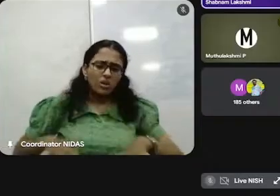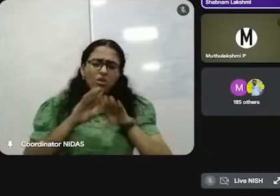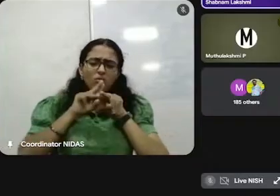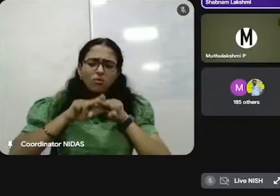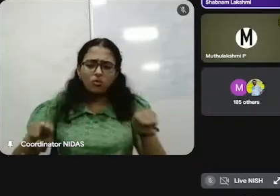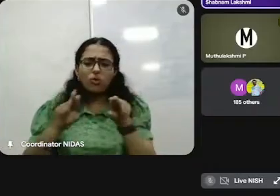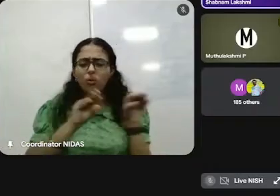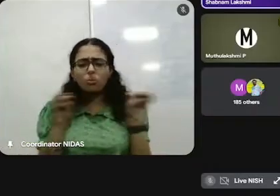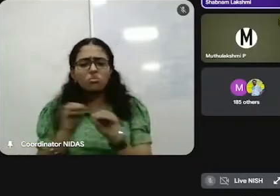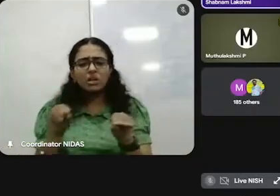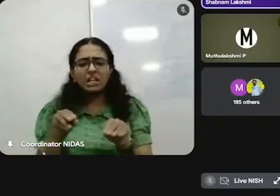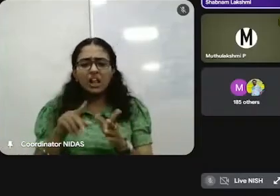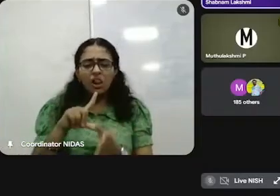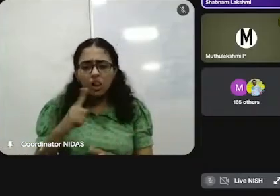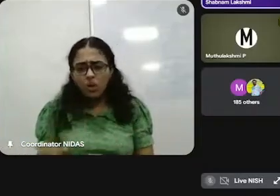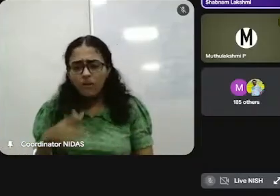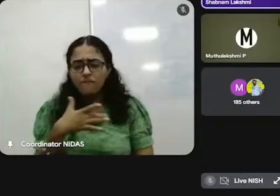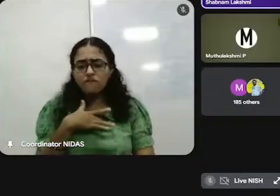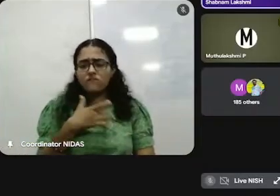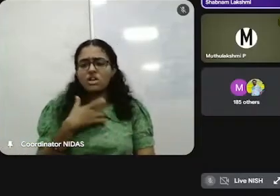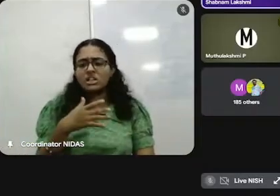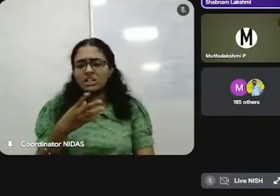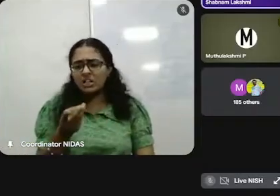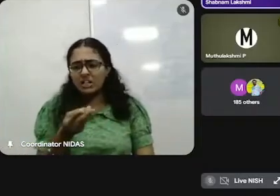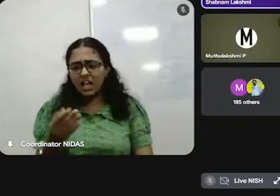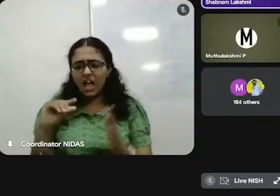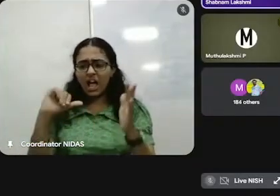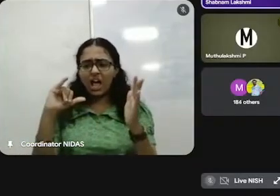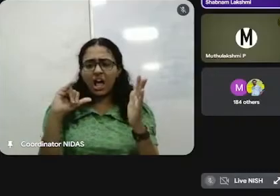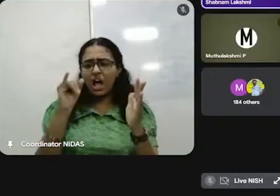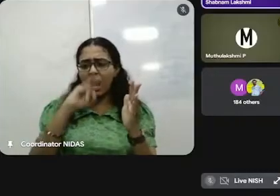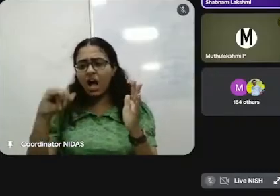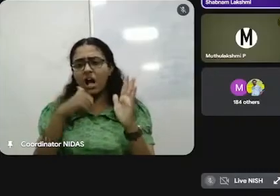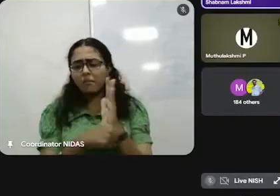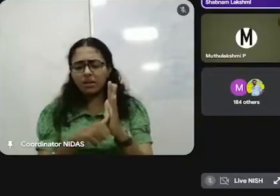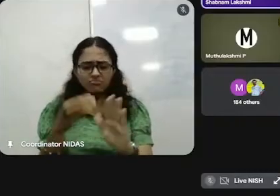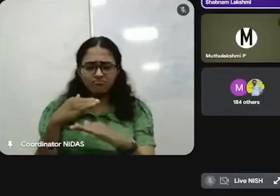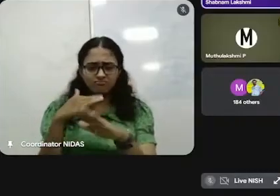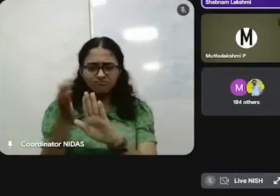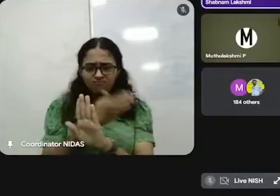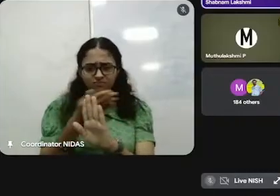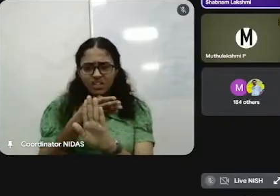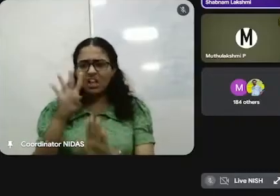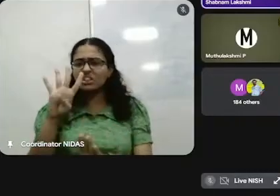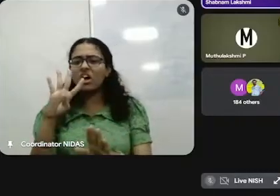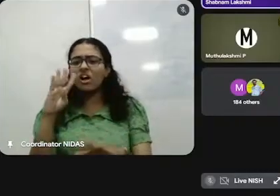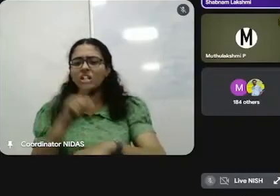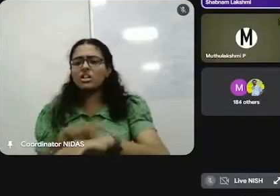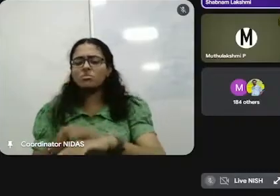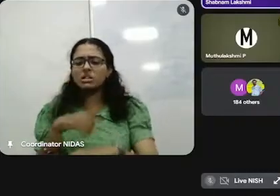നഷ്ടപ്പെട്ടതായിട്ട് തോന്നിയിട്ടുണ്ടായിരുന്നു. അത് ഒരു പ്രാവശ്യമല്ല, ഇപ്പൊ ഒരു 6 മാസത്തിനിടക്ക് ഒരു 4 പ്രാവശ്യം അത് ഫീൽ